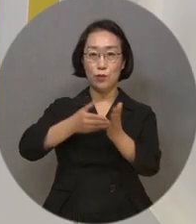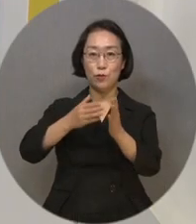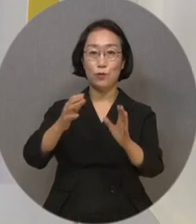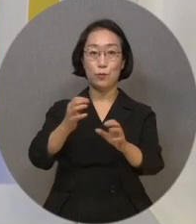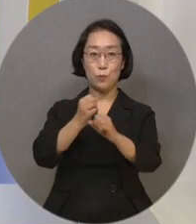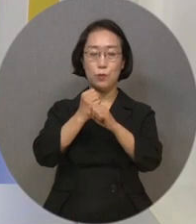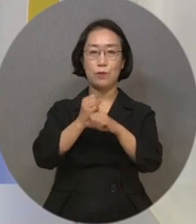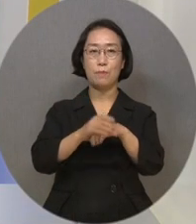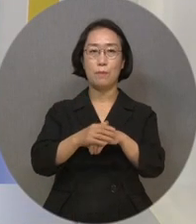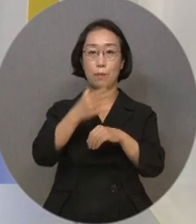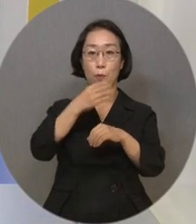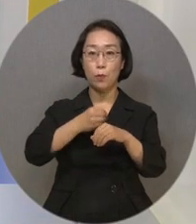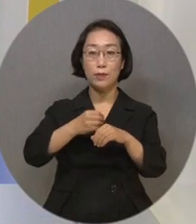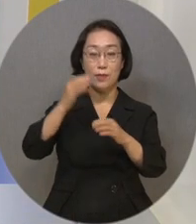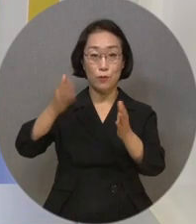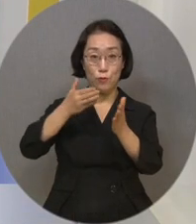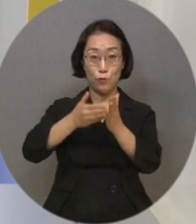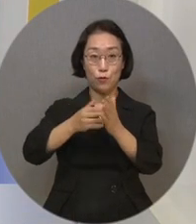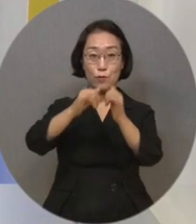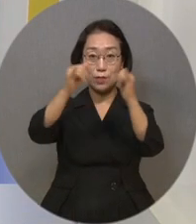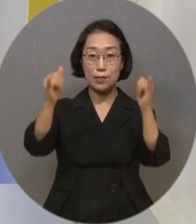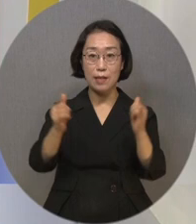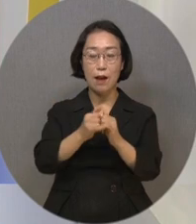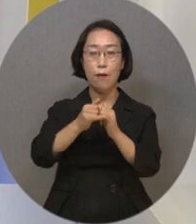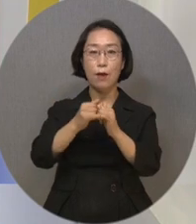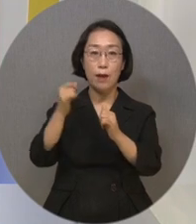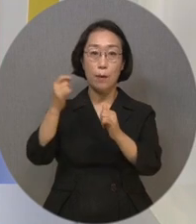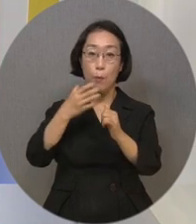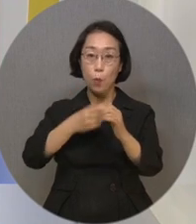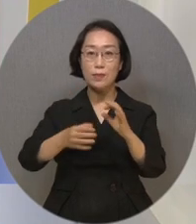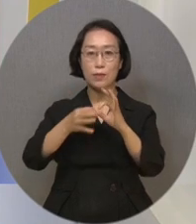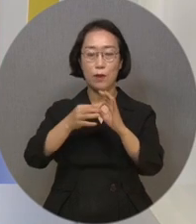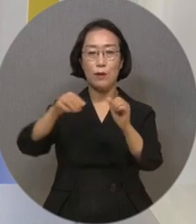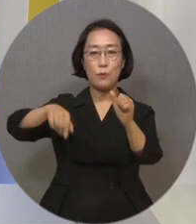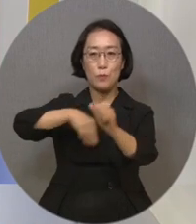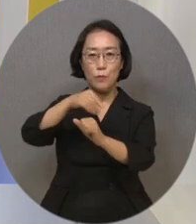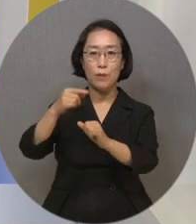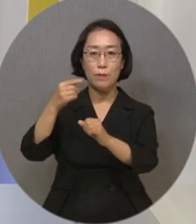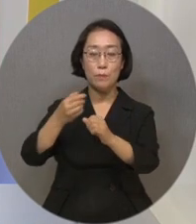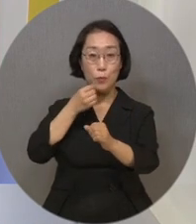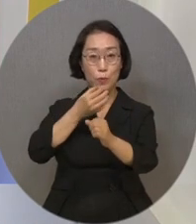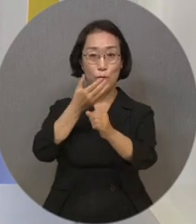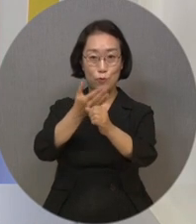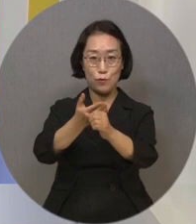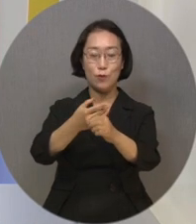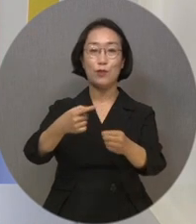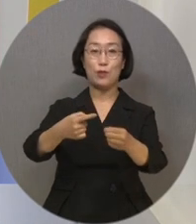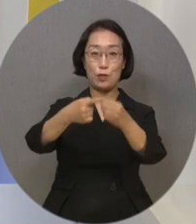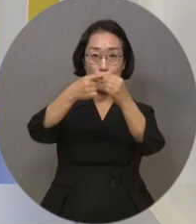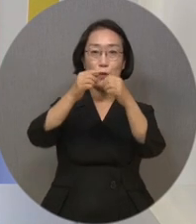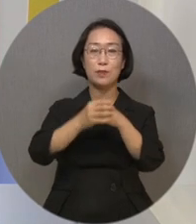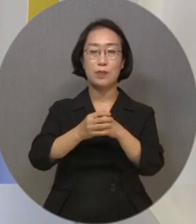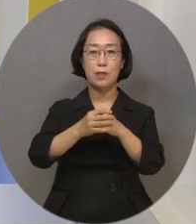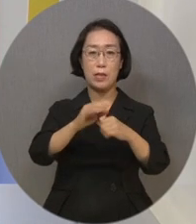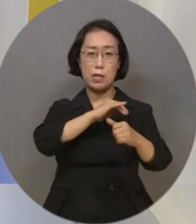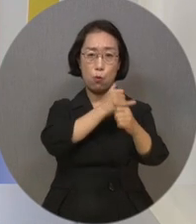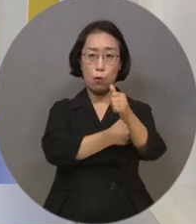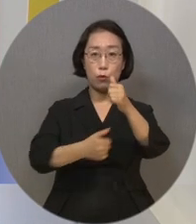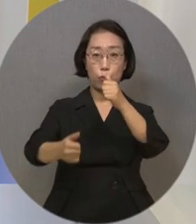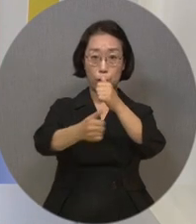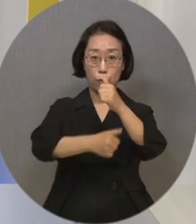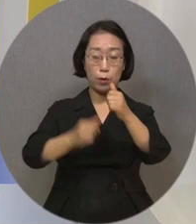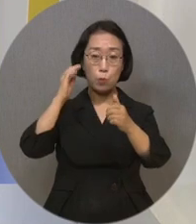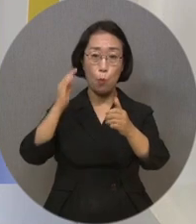박정현입니다 웰페어뉴스와 함께 사회복지개 이슈를 만나봅니다 오늘 첫 번째 기사입니다 국가인권위원회가